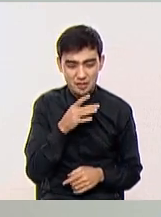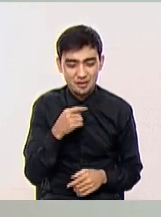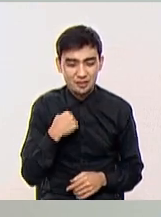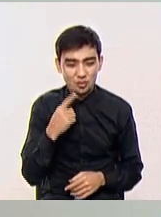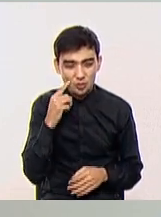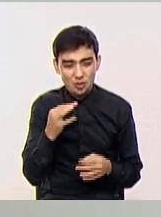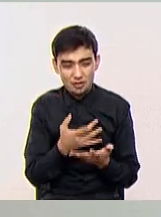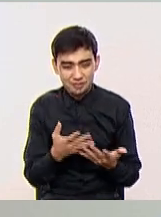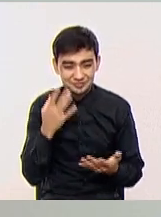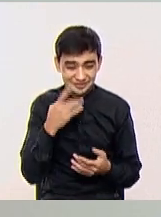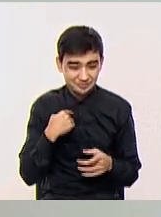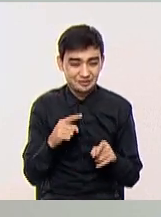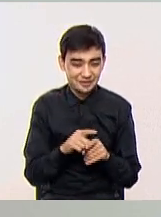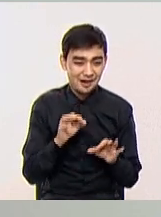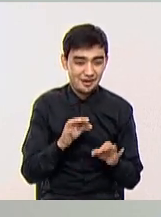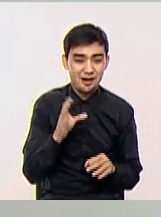бы прогнозы ни делали,